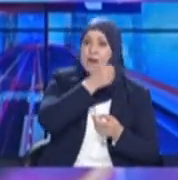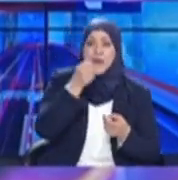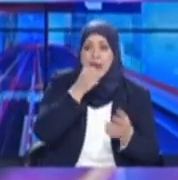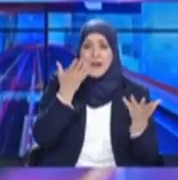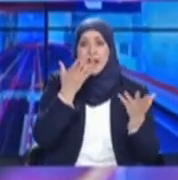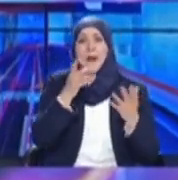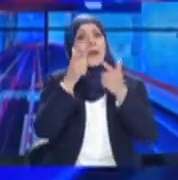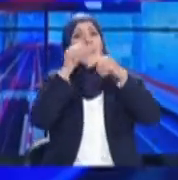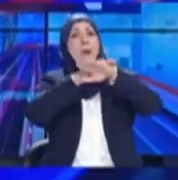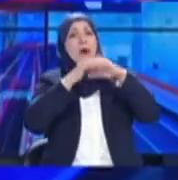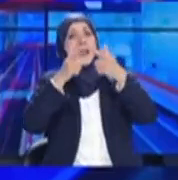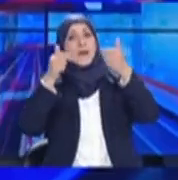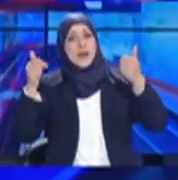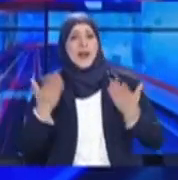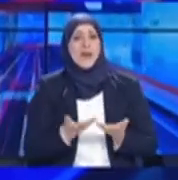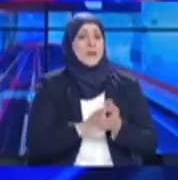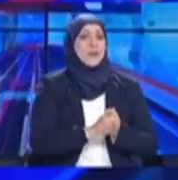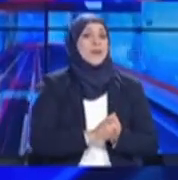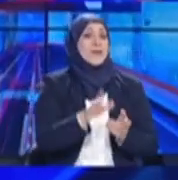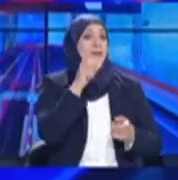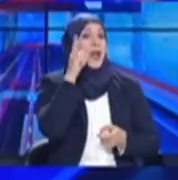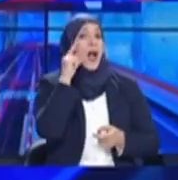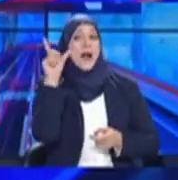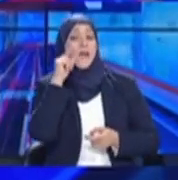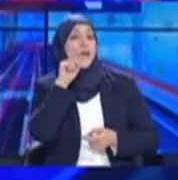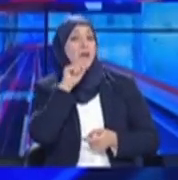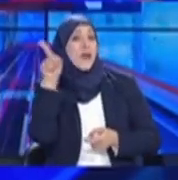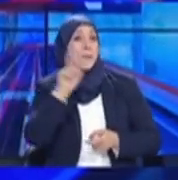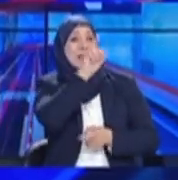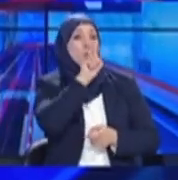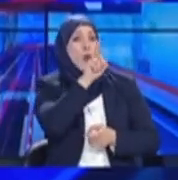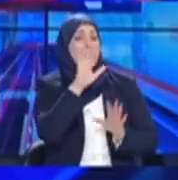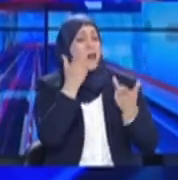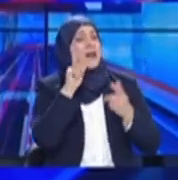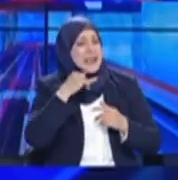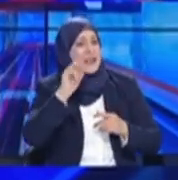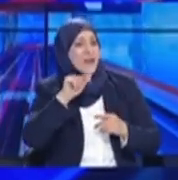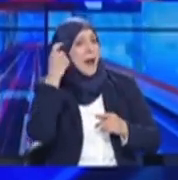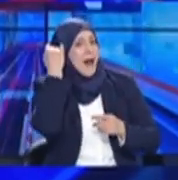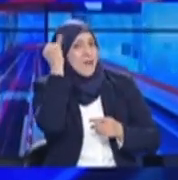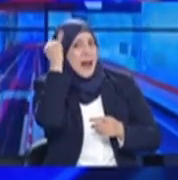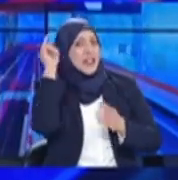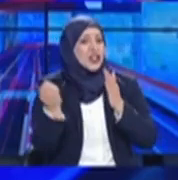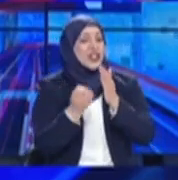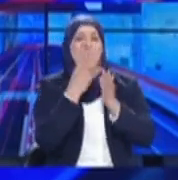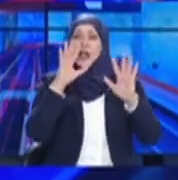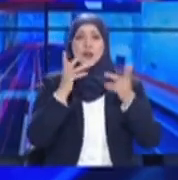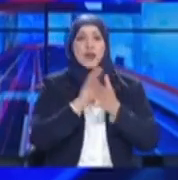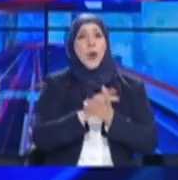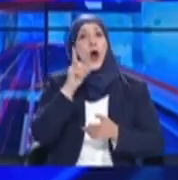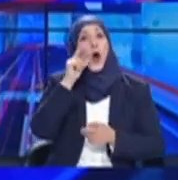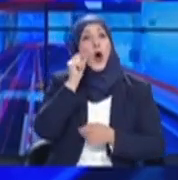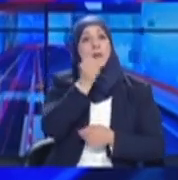وينسى هي المبادرات يعني اه موجوده كما قلت بالفيس بوك القيمه